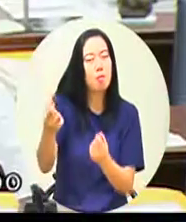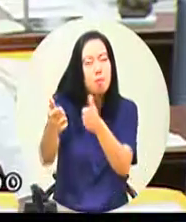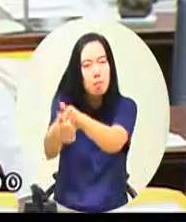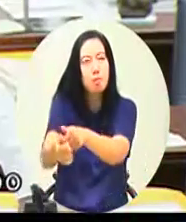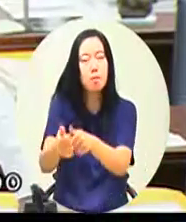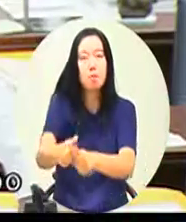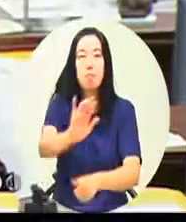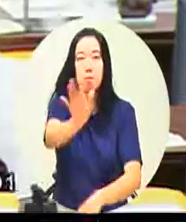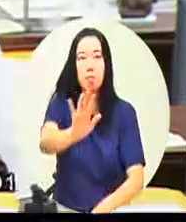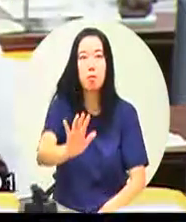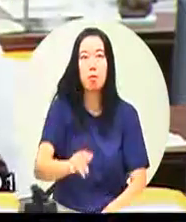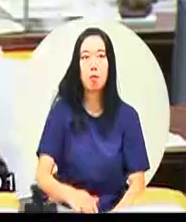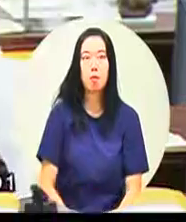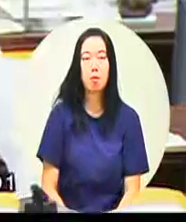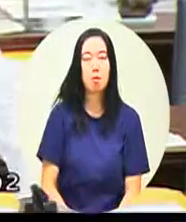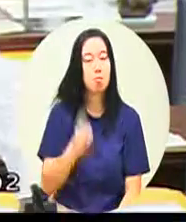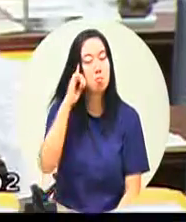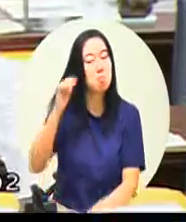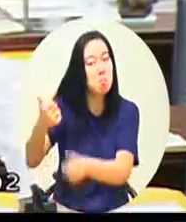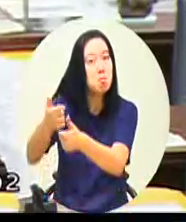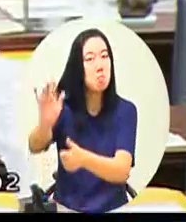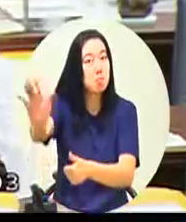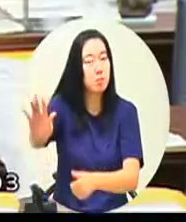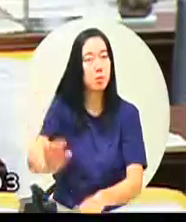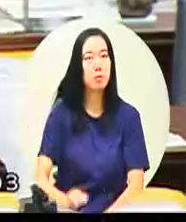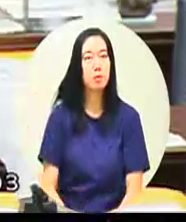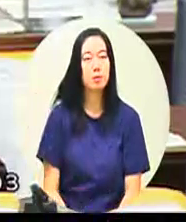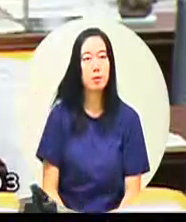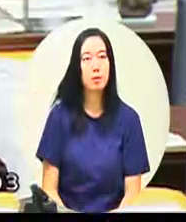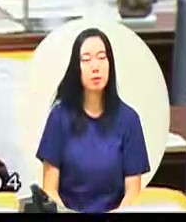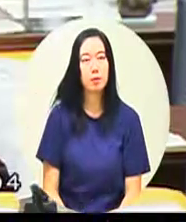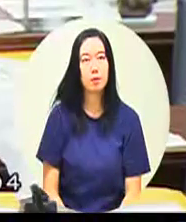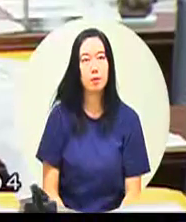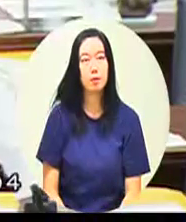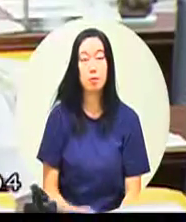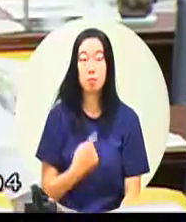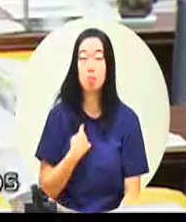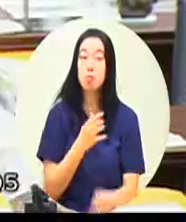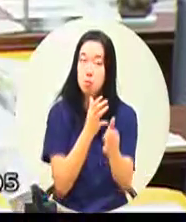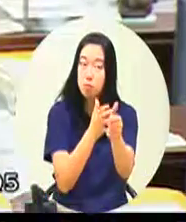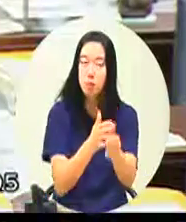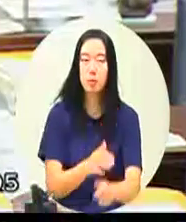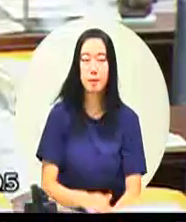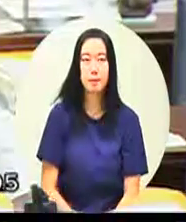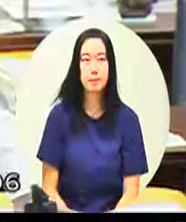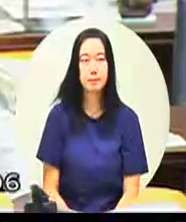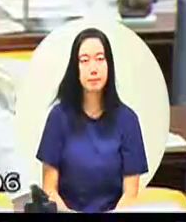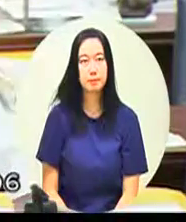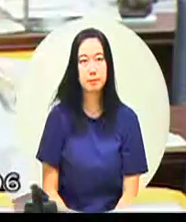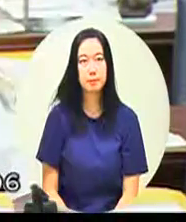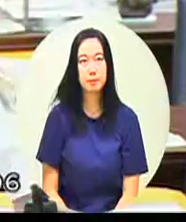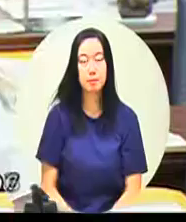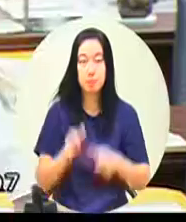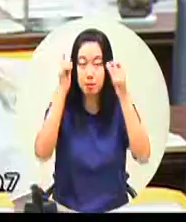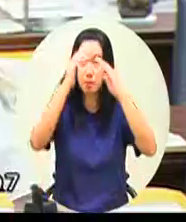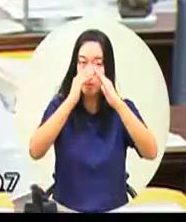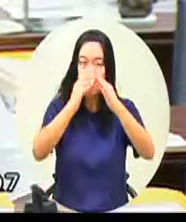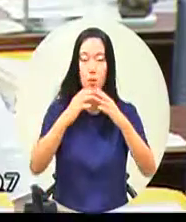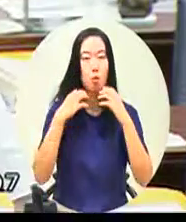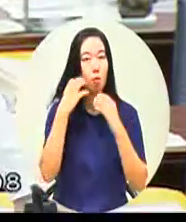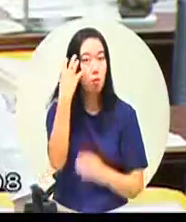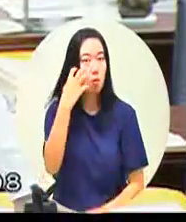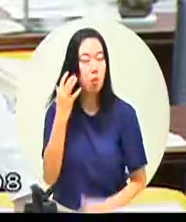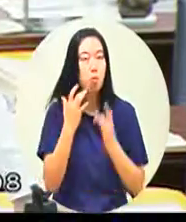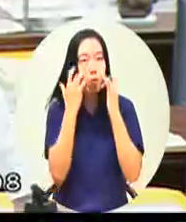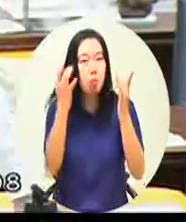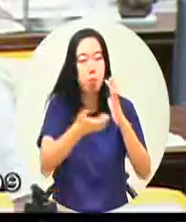利益。我想局长你在点头，这个是很清楚的。所以我要请教局长的是说，就我们高雄市果菜市场的迁